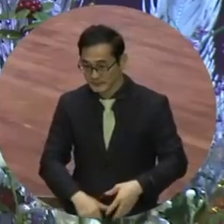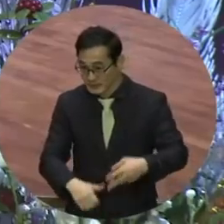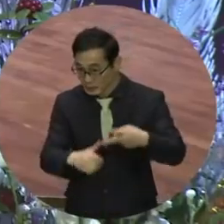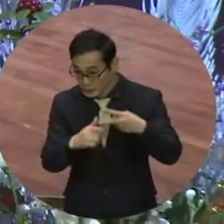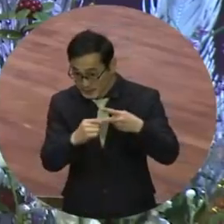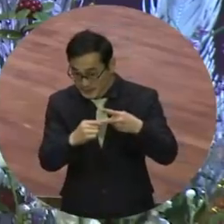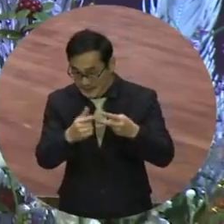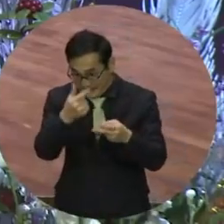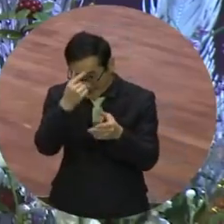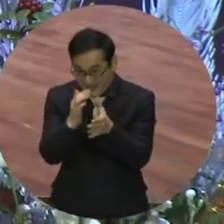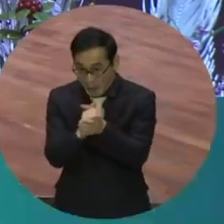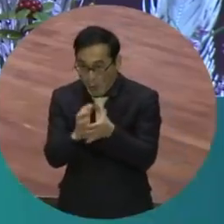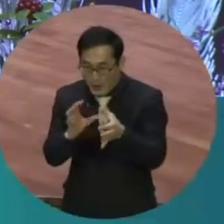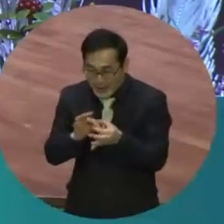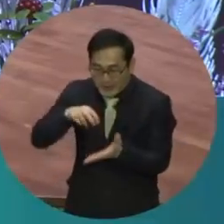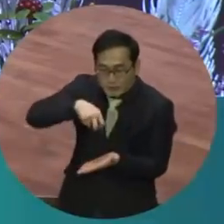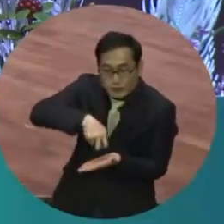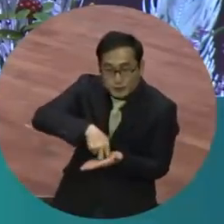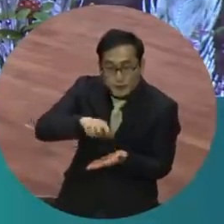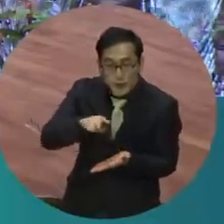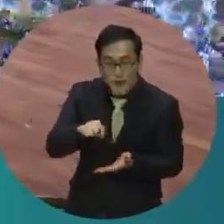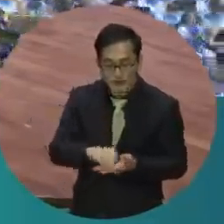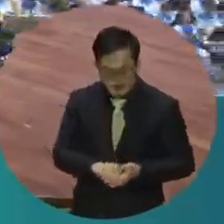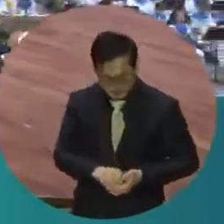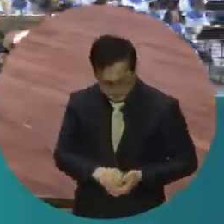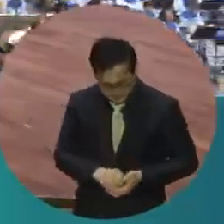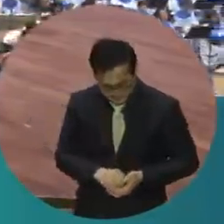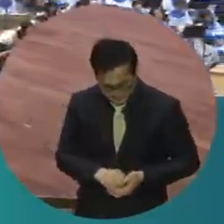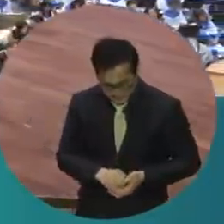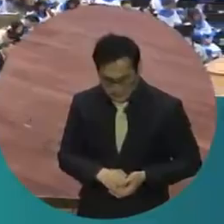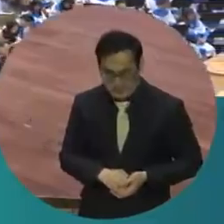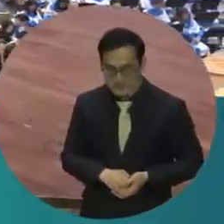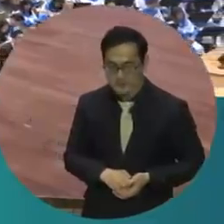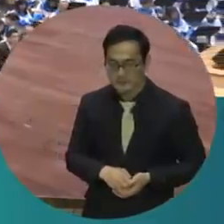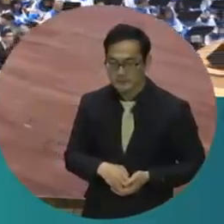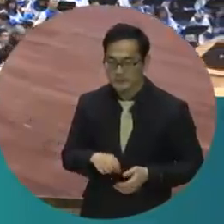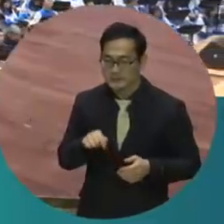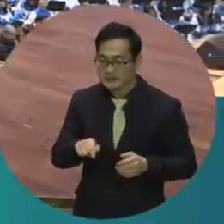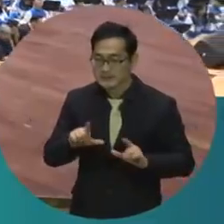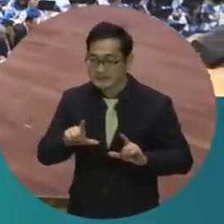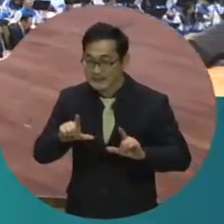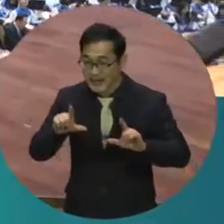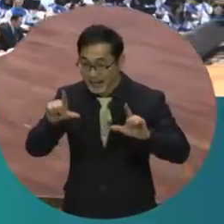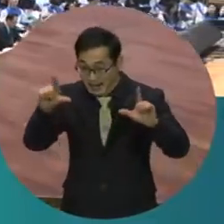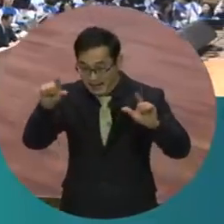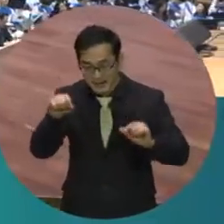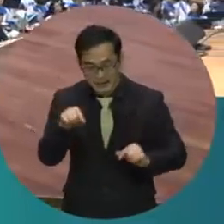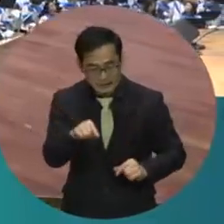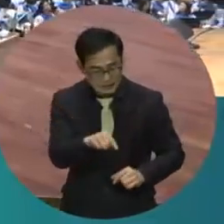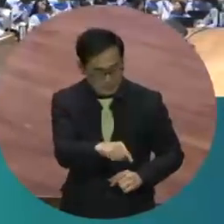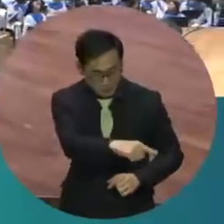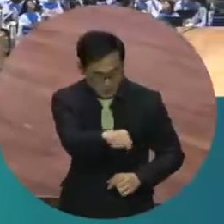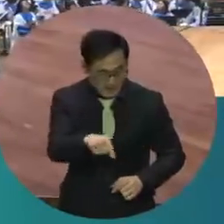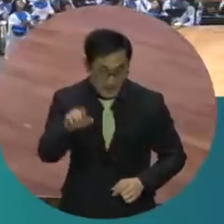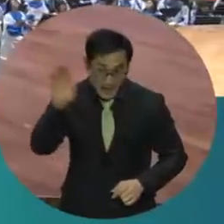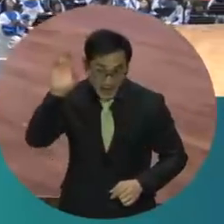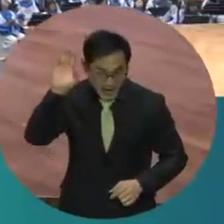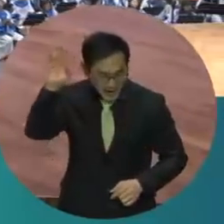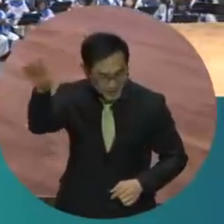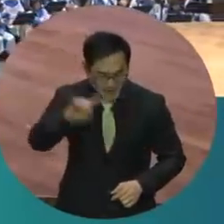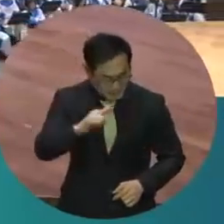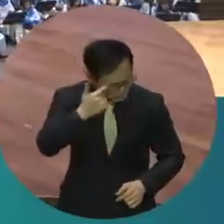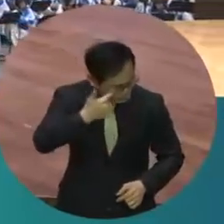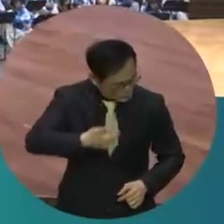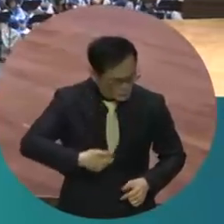무릎입니다. 23절로 24절 봅니다. 그날에는 너희가 아무것도 내게 묻지 아니하리라.